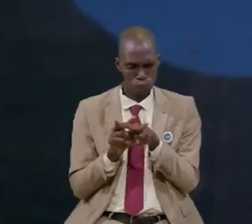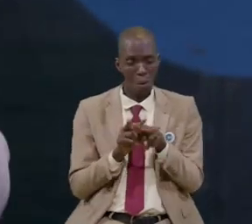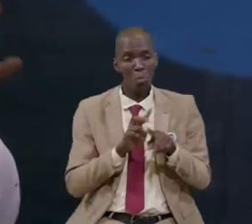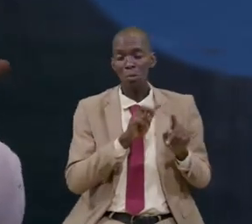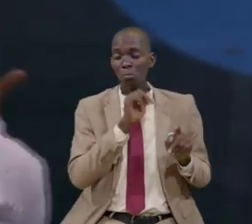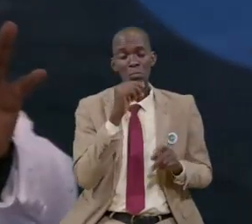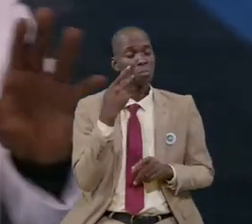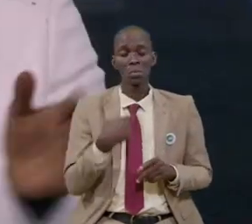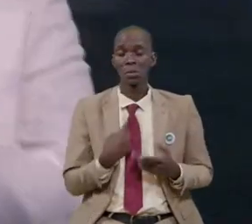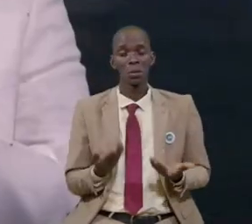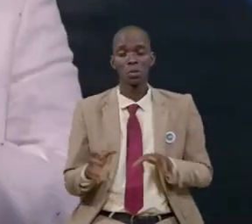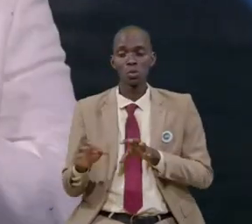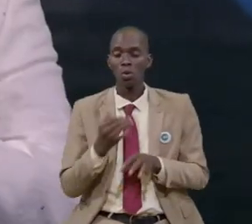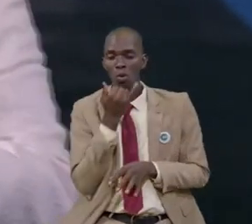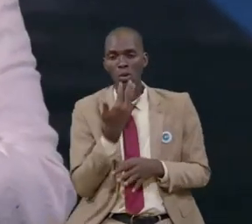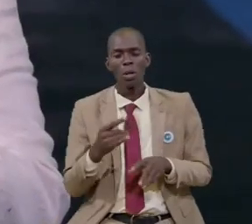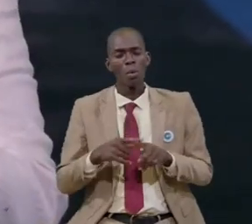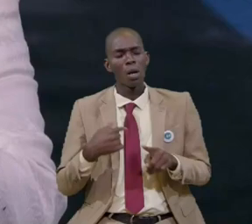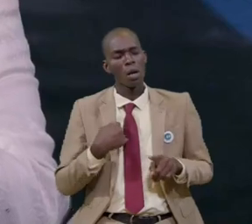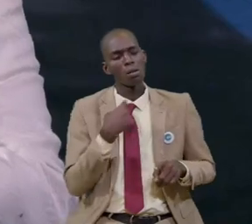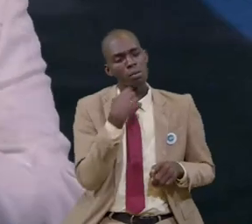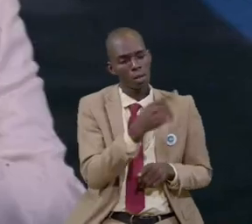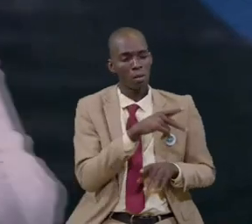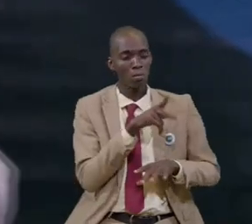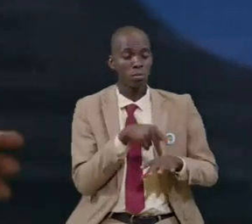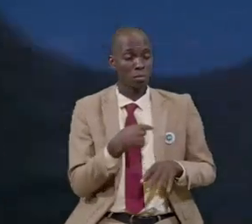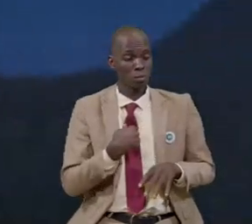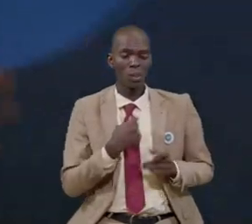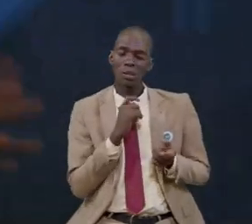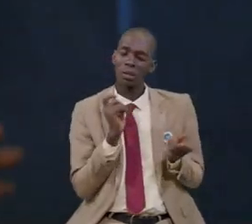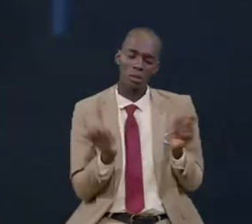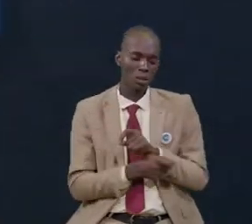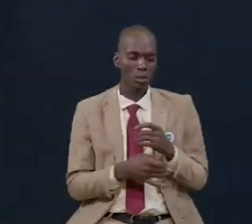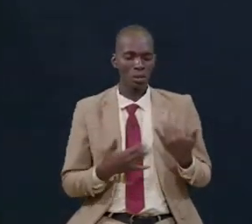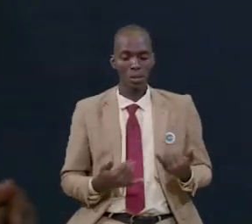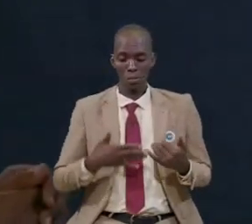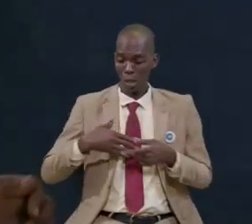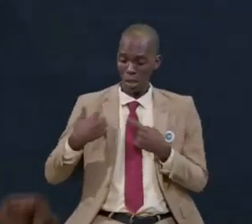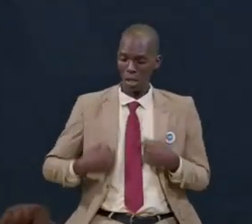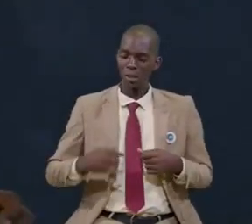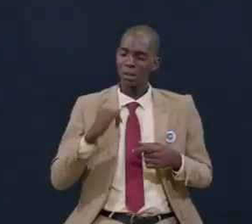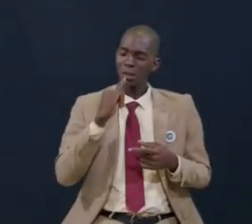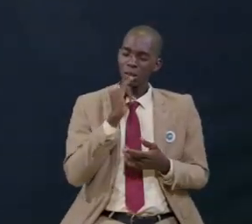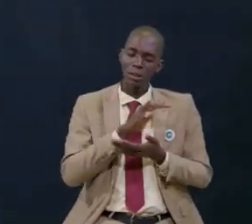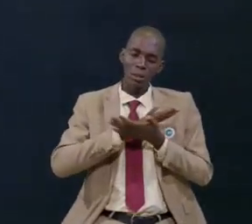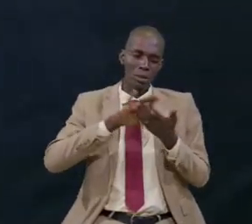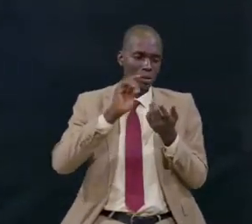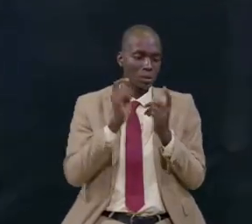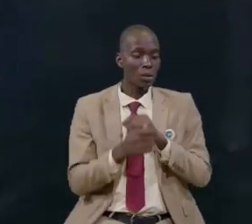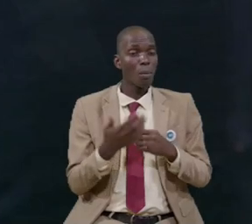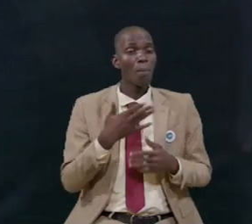maintenant, mon cœur est changé, ma vie est transformée. Et les choses que je faisais,